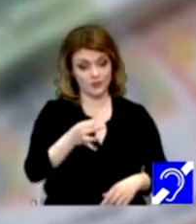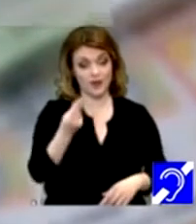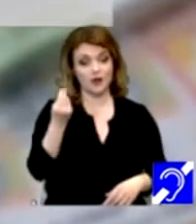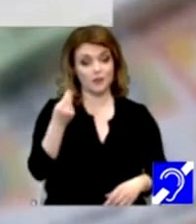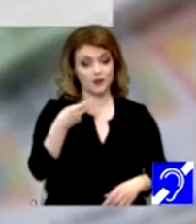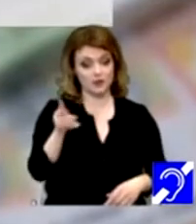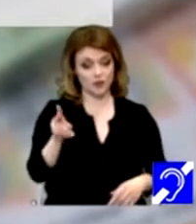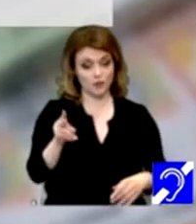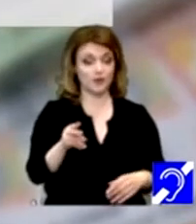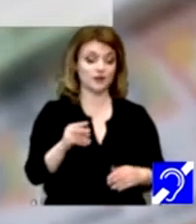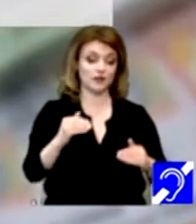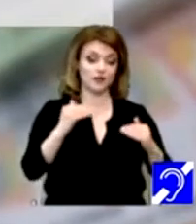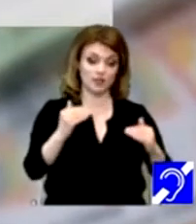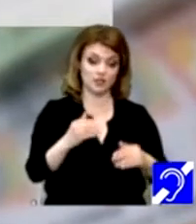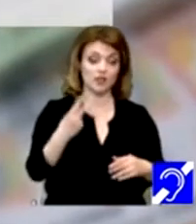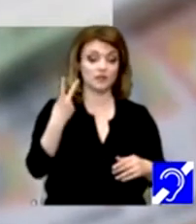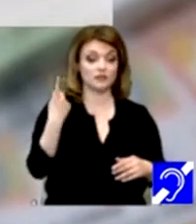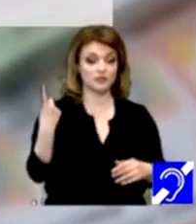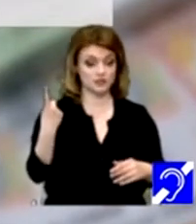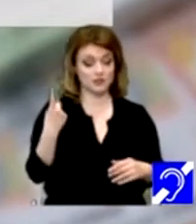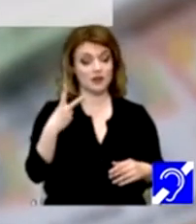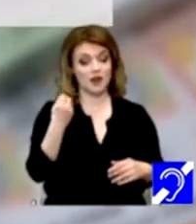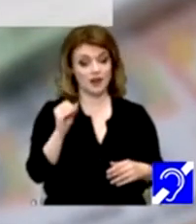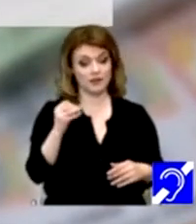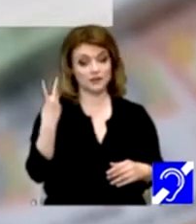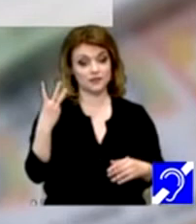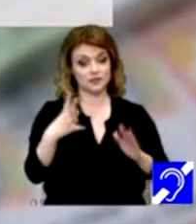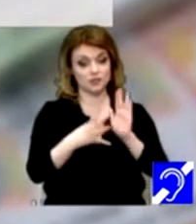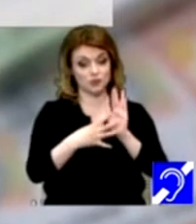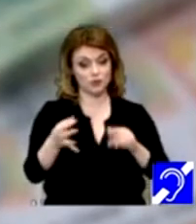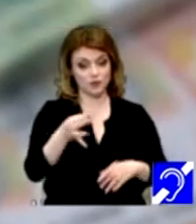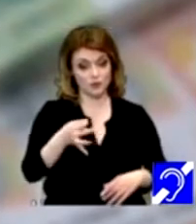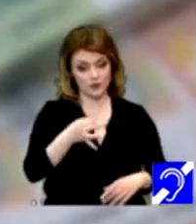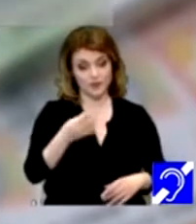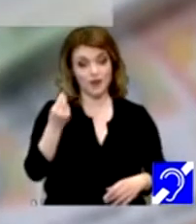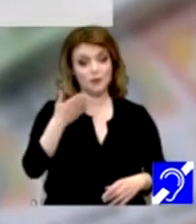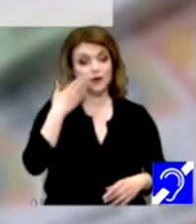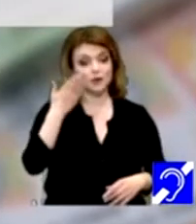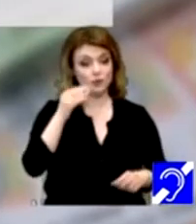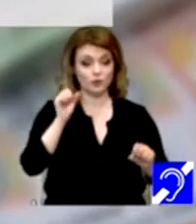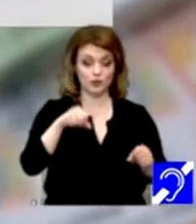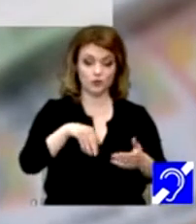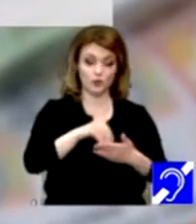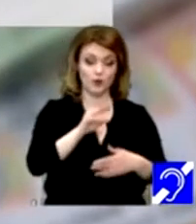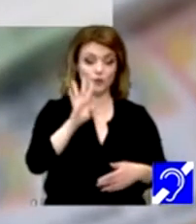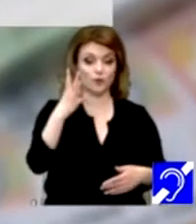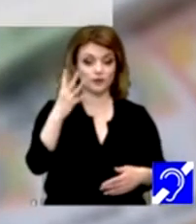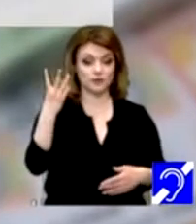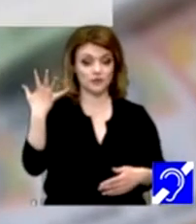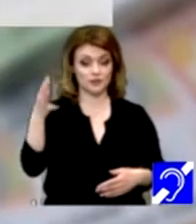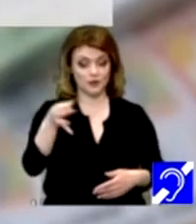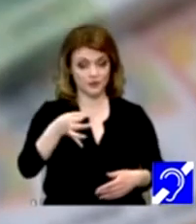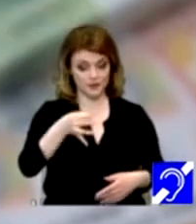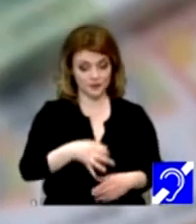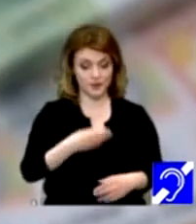monedei europene crește cu 13 bani și va costa 21 de lei și 39 de bani. Leul românesc se va cota la 4 lei și